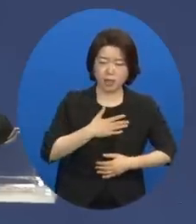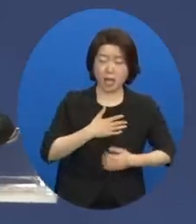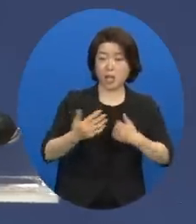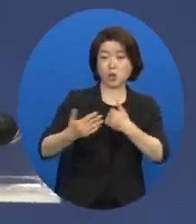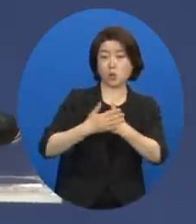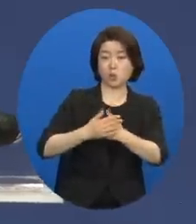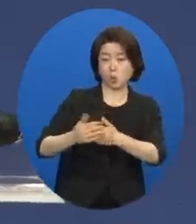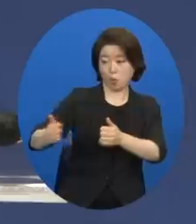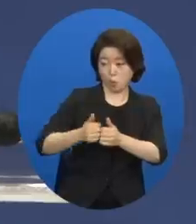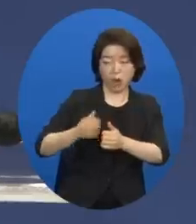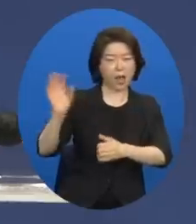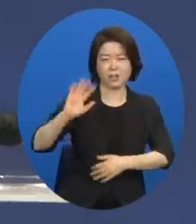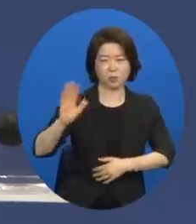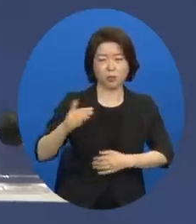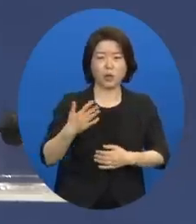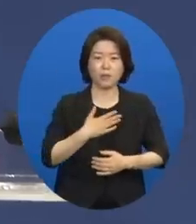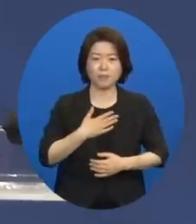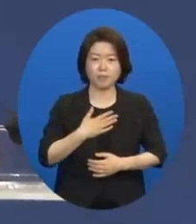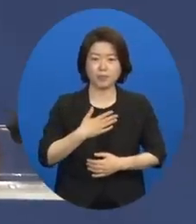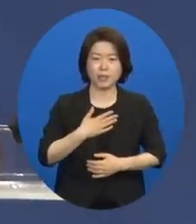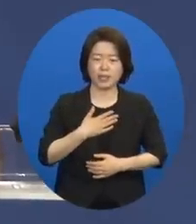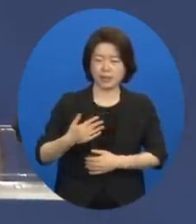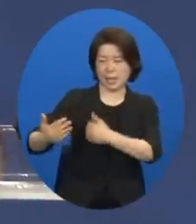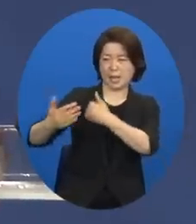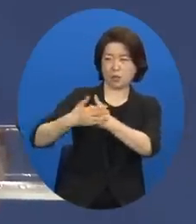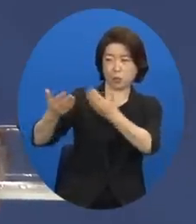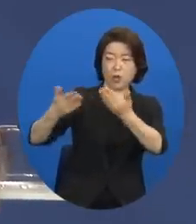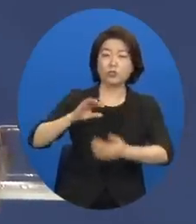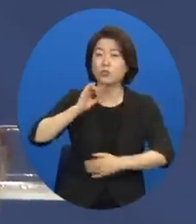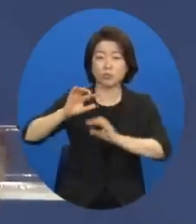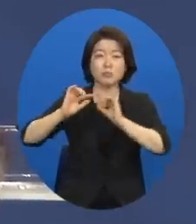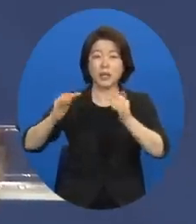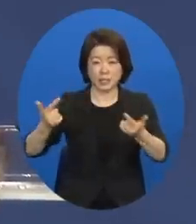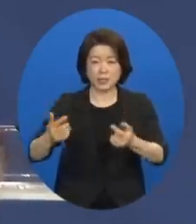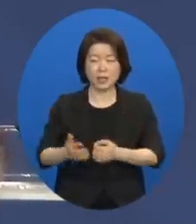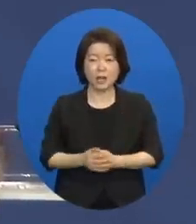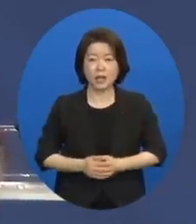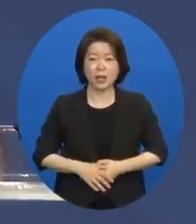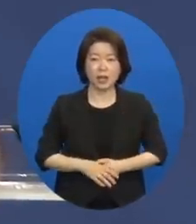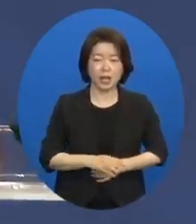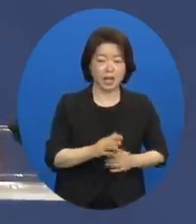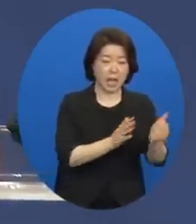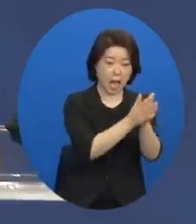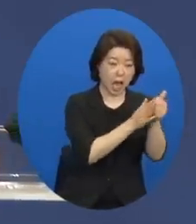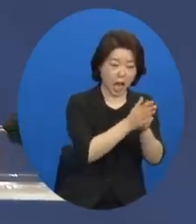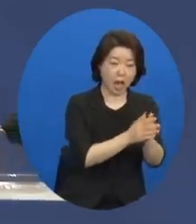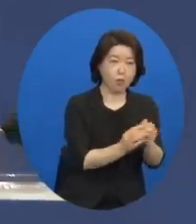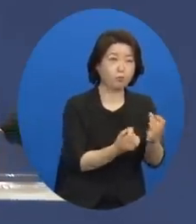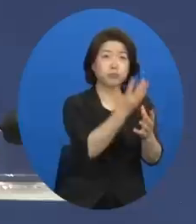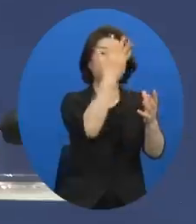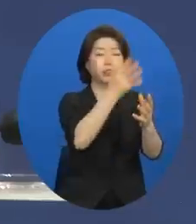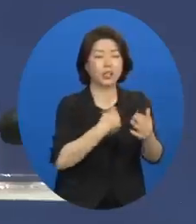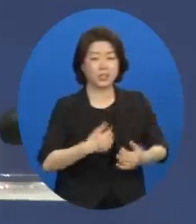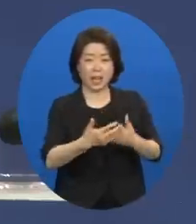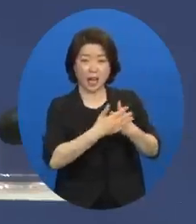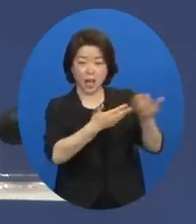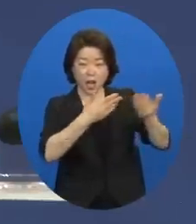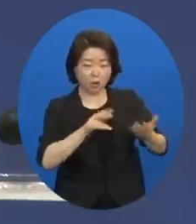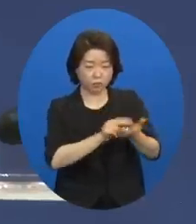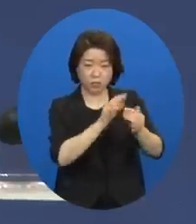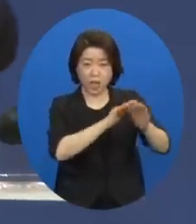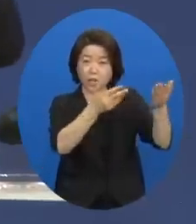아니고 나를 도우미 나의 도우미가 아니고 알라딘 램프의 지니가 아니고 문제 해결사가